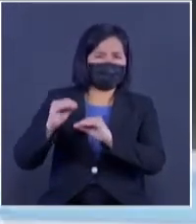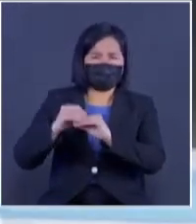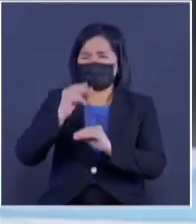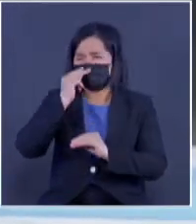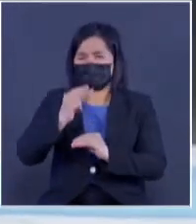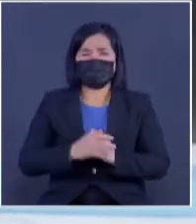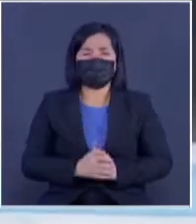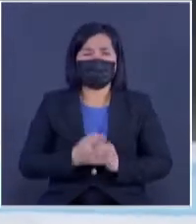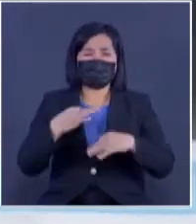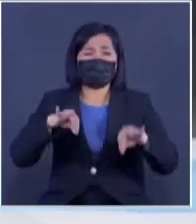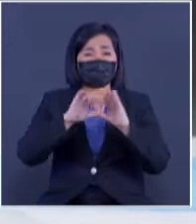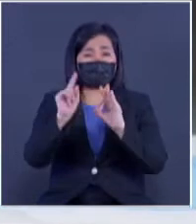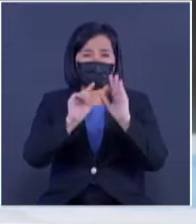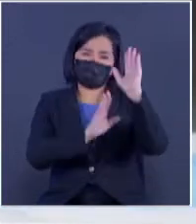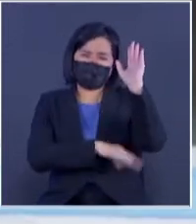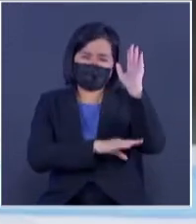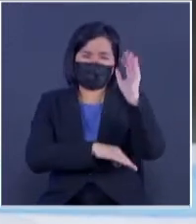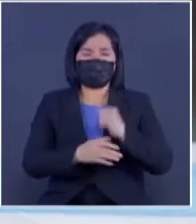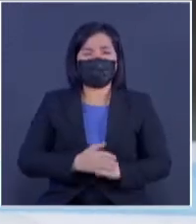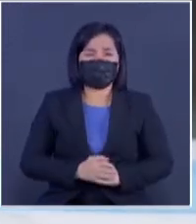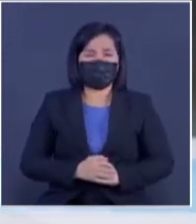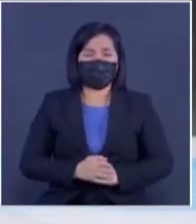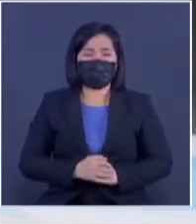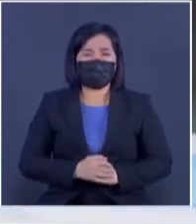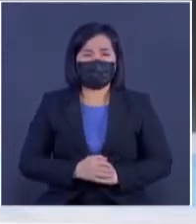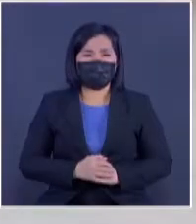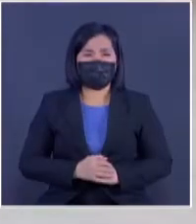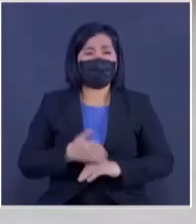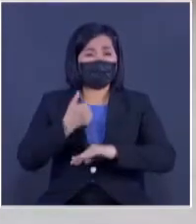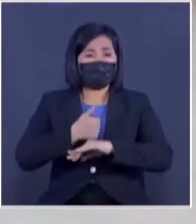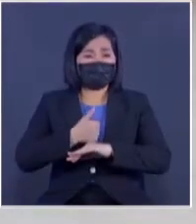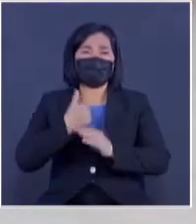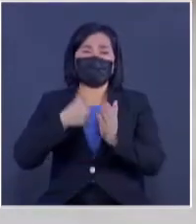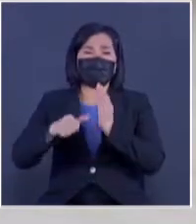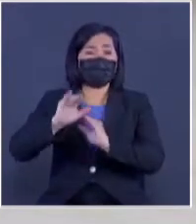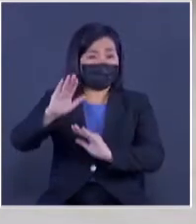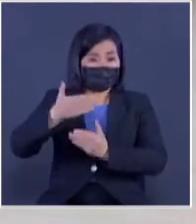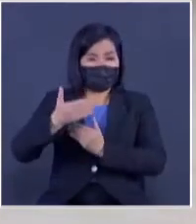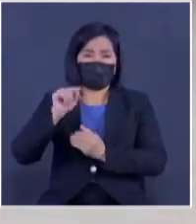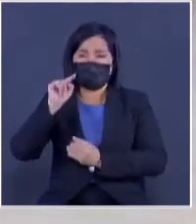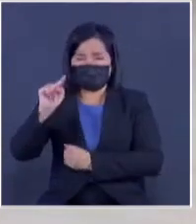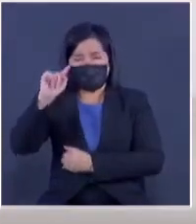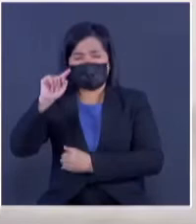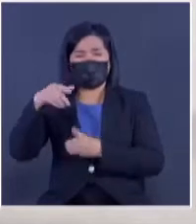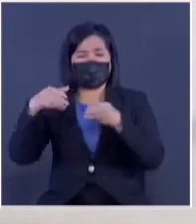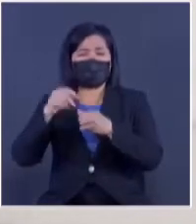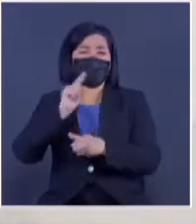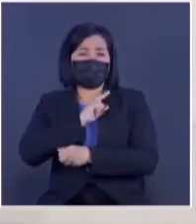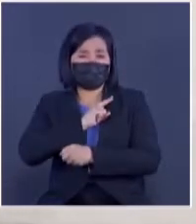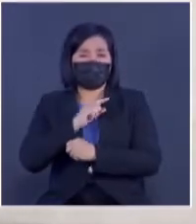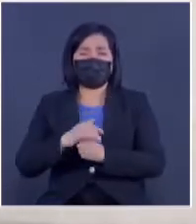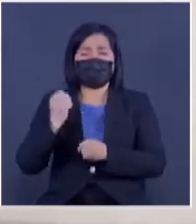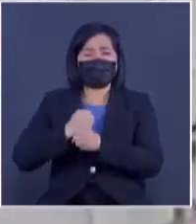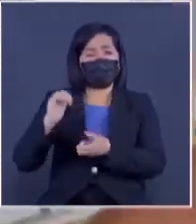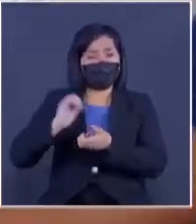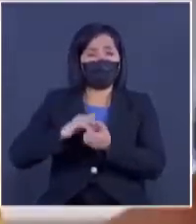โดยเฉพาะในพื้นที่ภาคใต้ครับขณะที่ทางอธิบดีกรมศุลกากรก็ได้สั่งการให้กองสืบสวนและปราบปรามร่วมกับทางสำนัก